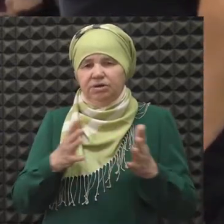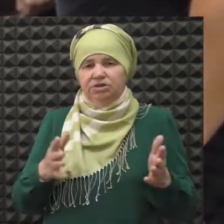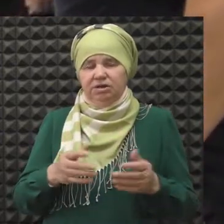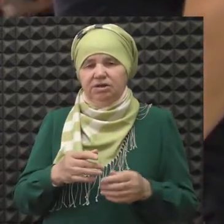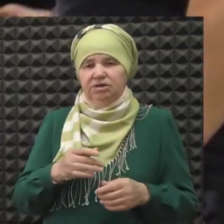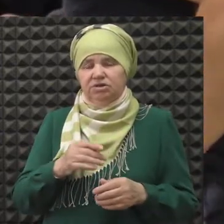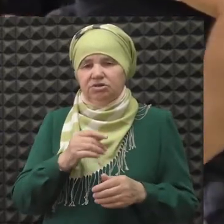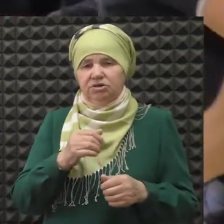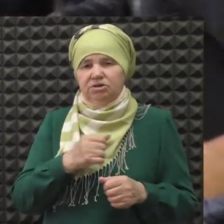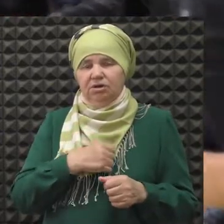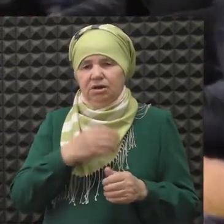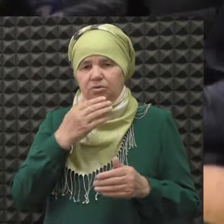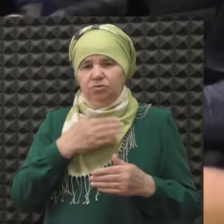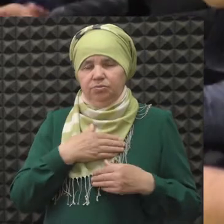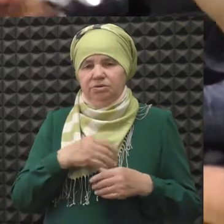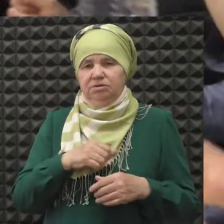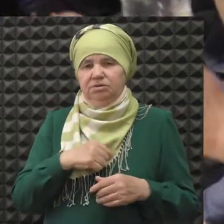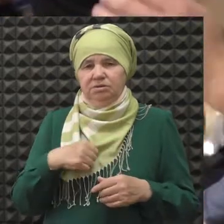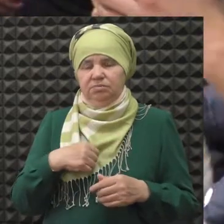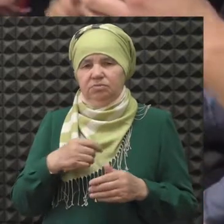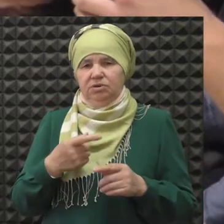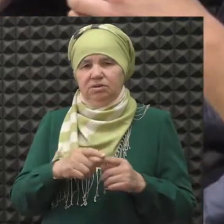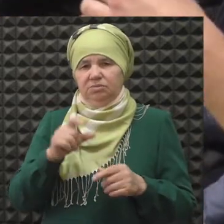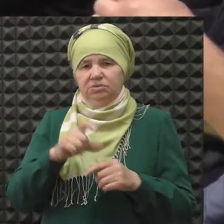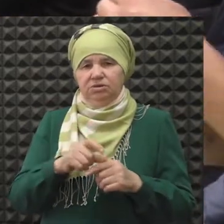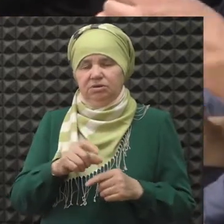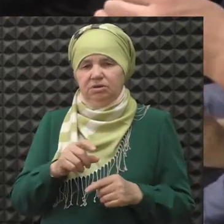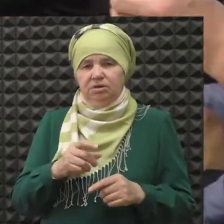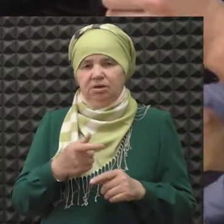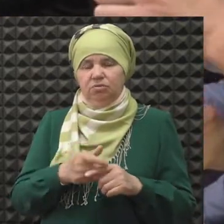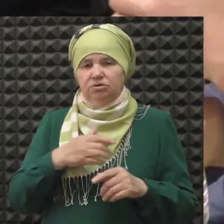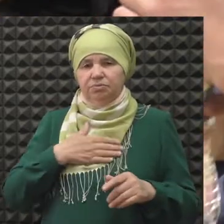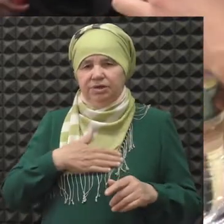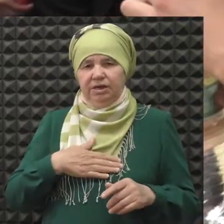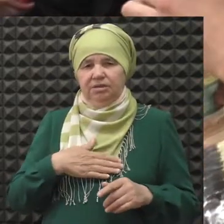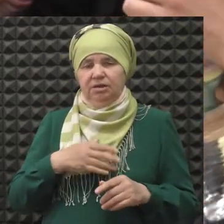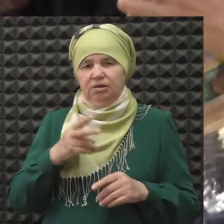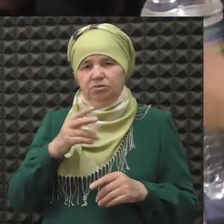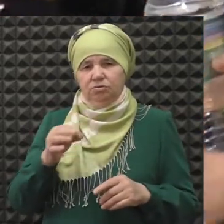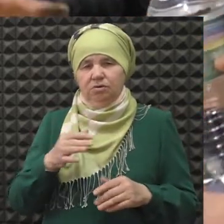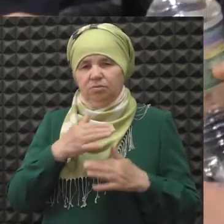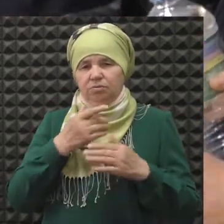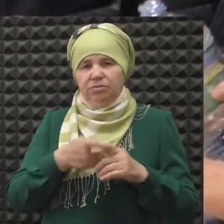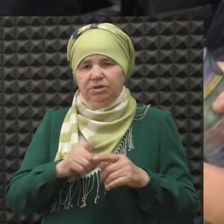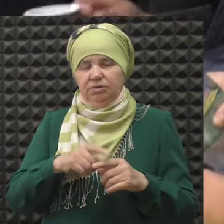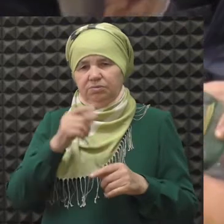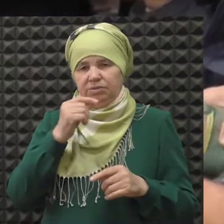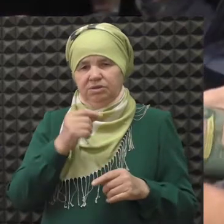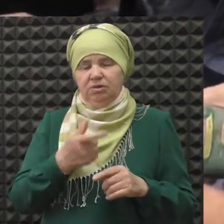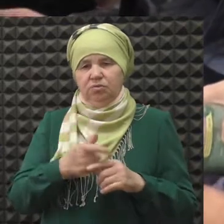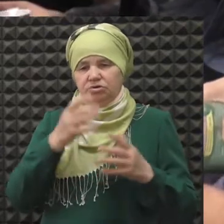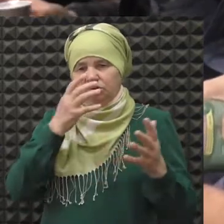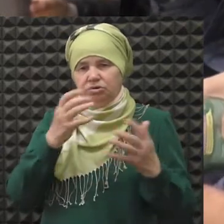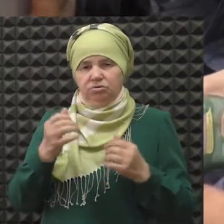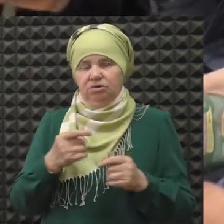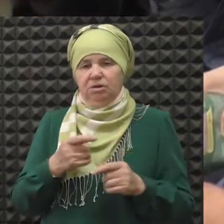шанс быть мусульманином и быть в Татарстане на самом деле. Очень приятно люди принимают Рамадан, и очень серьезно,